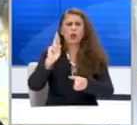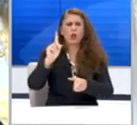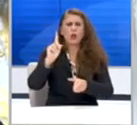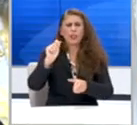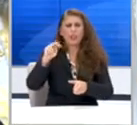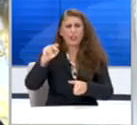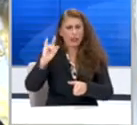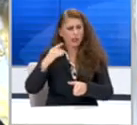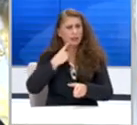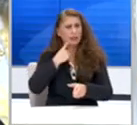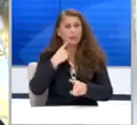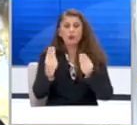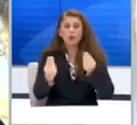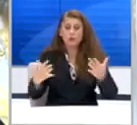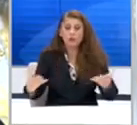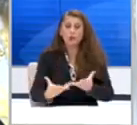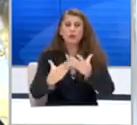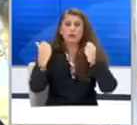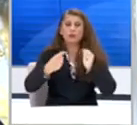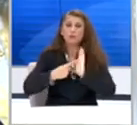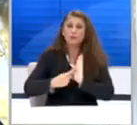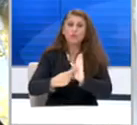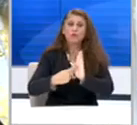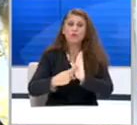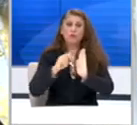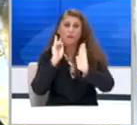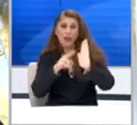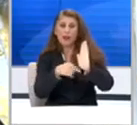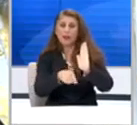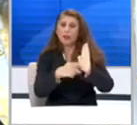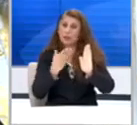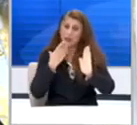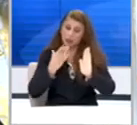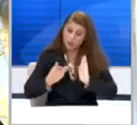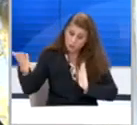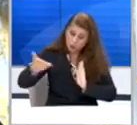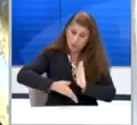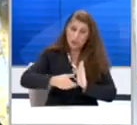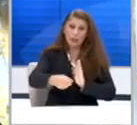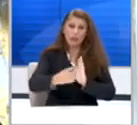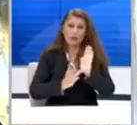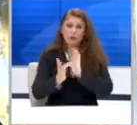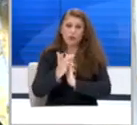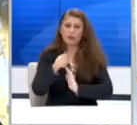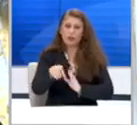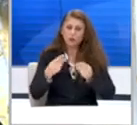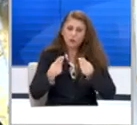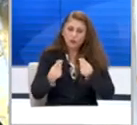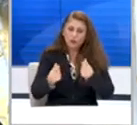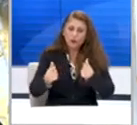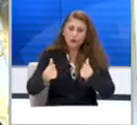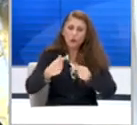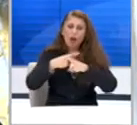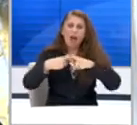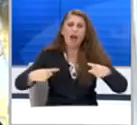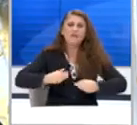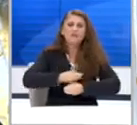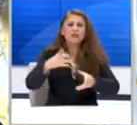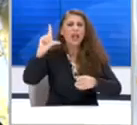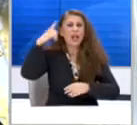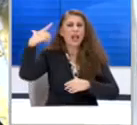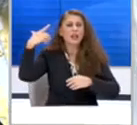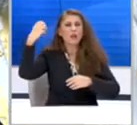σωτηριώδου σου επιφανίας, αυτός και νυν κατάπεμψον την χάρη του Παναγίου Σου Πνεύματος και